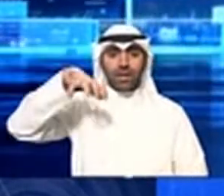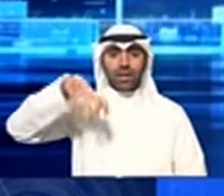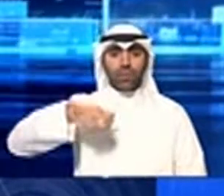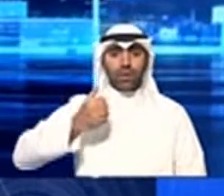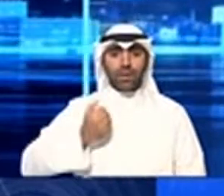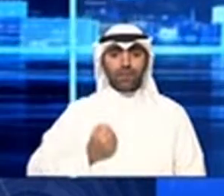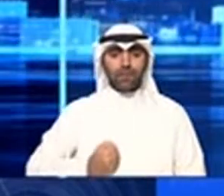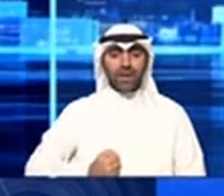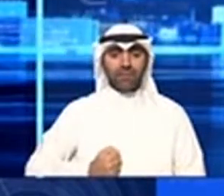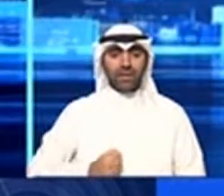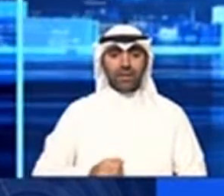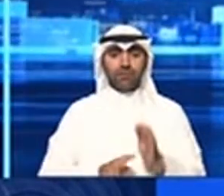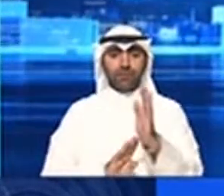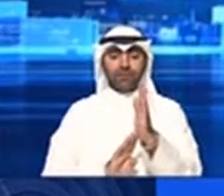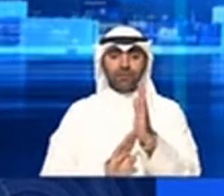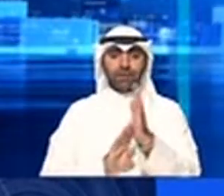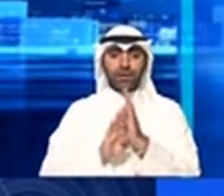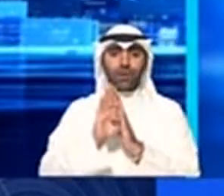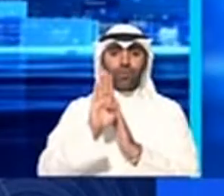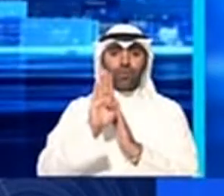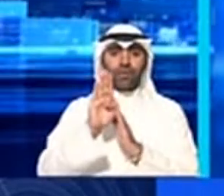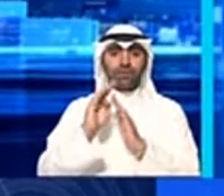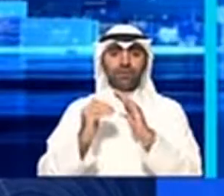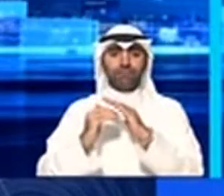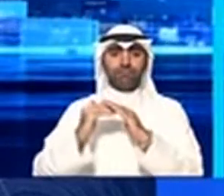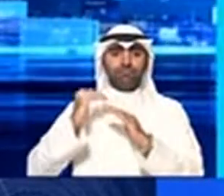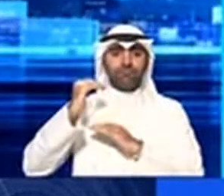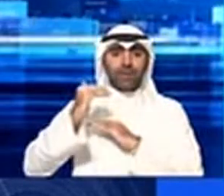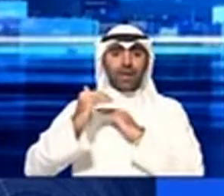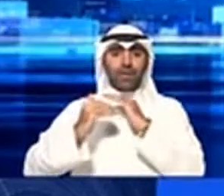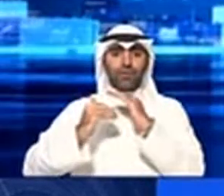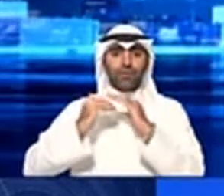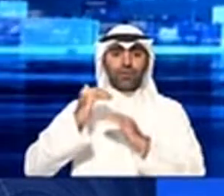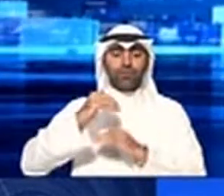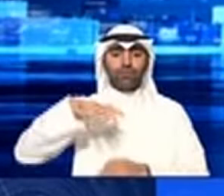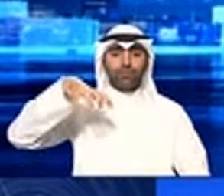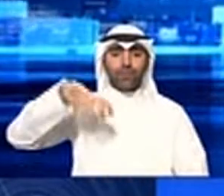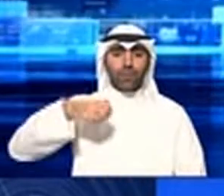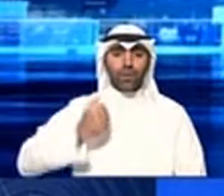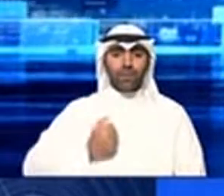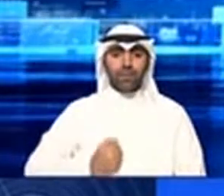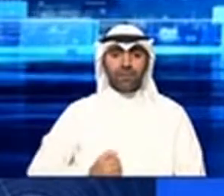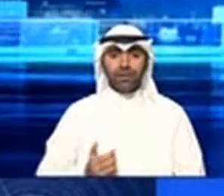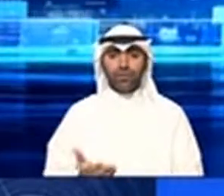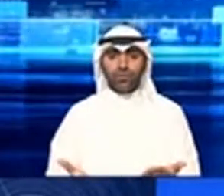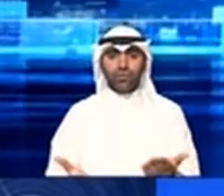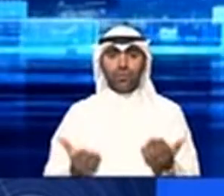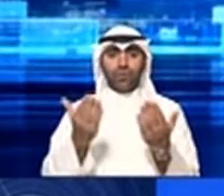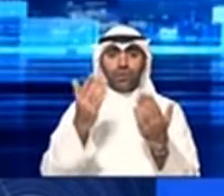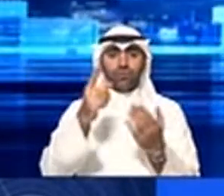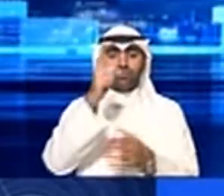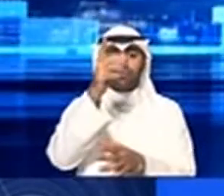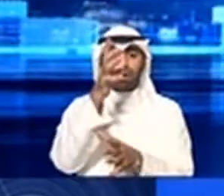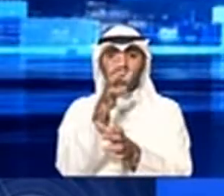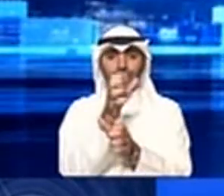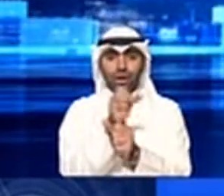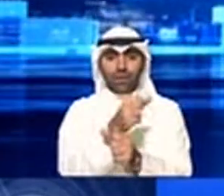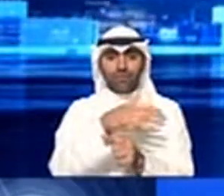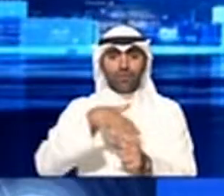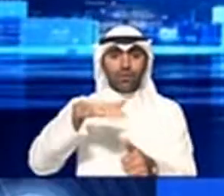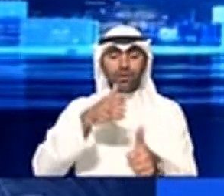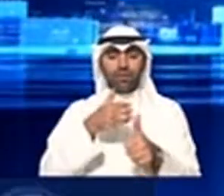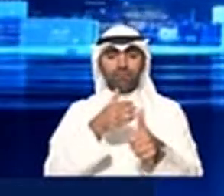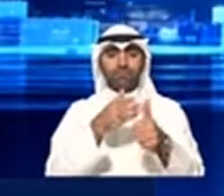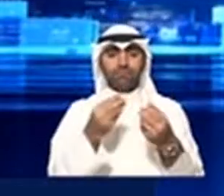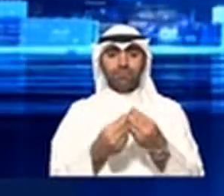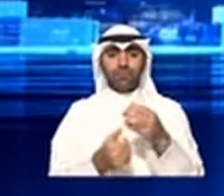الصحة والعافية، وليحقق لمملكة البحرين الشقيقة المزيد من الرقي والنماء في ظل القيادة